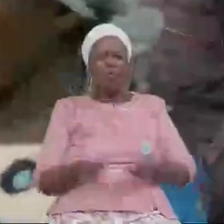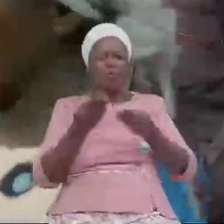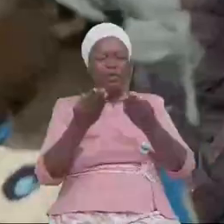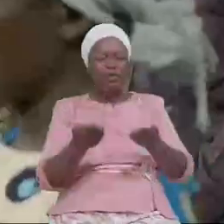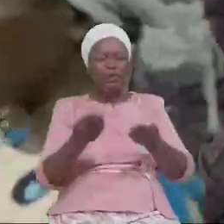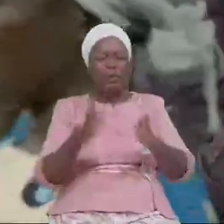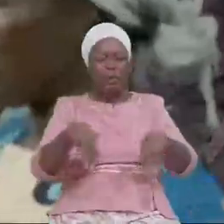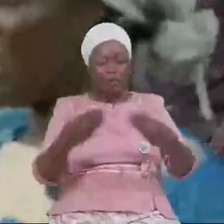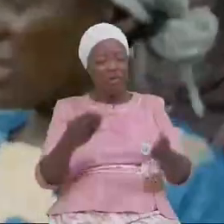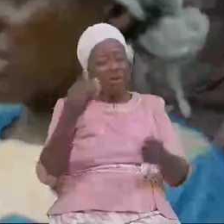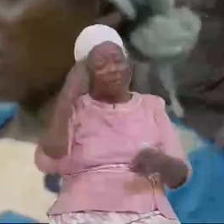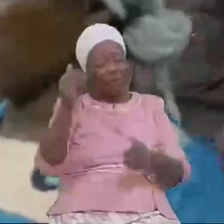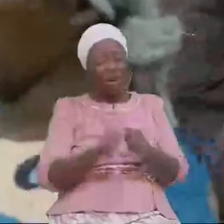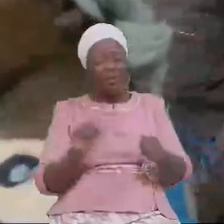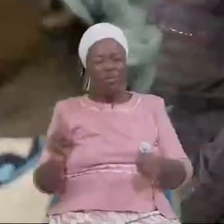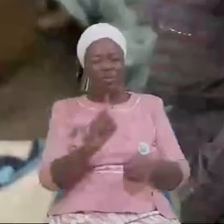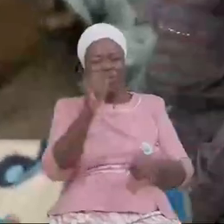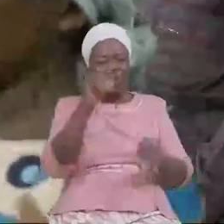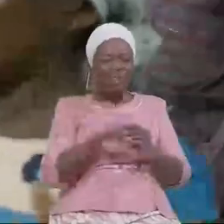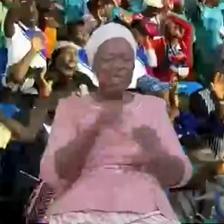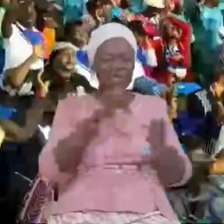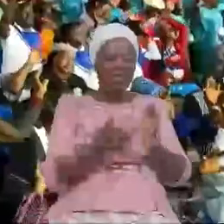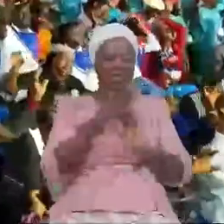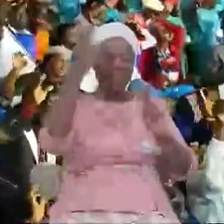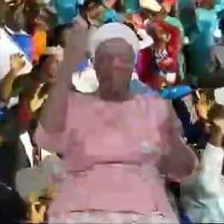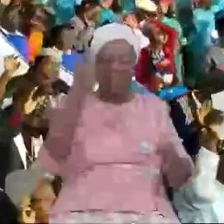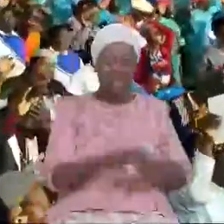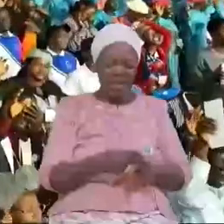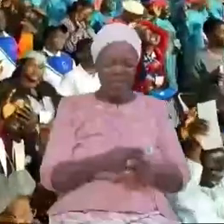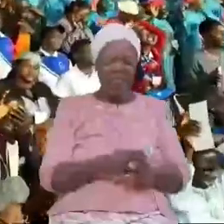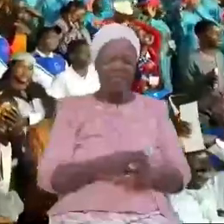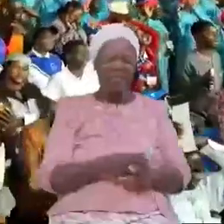le monde au nom de Jésus-Christ.